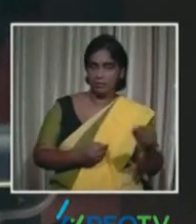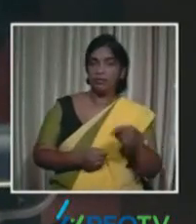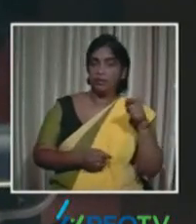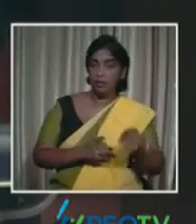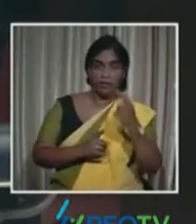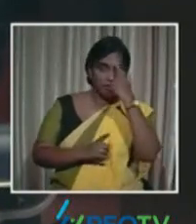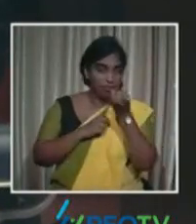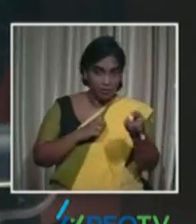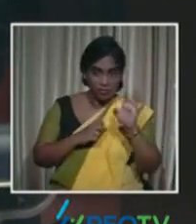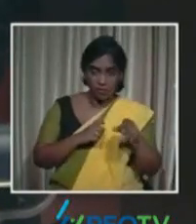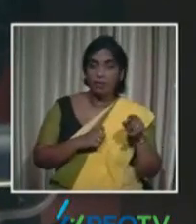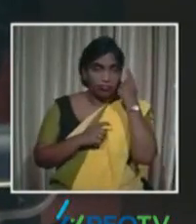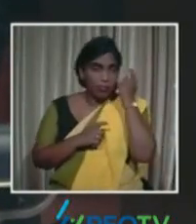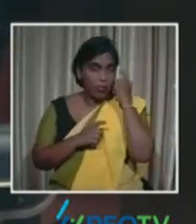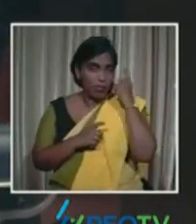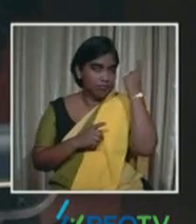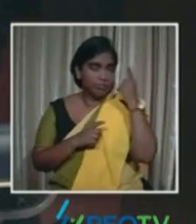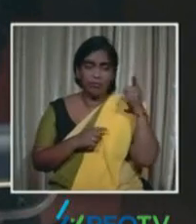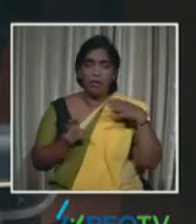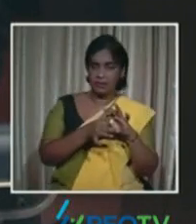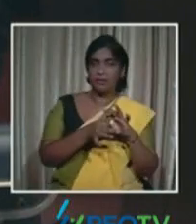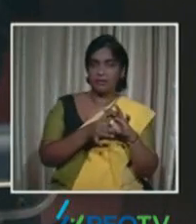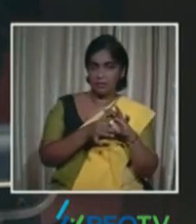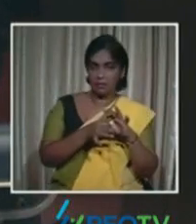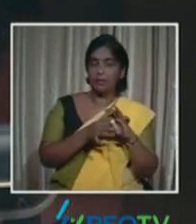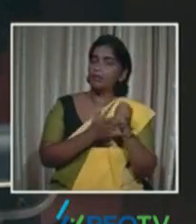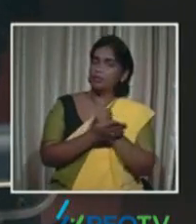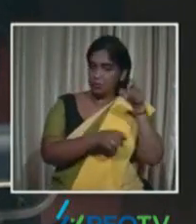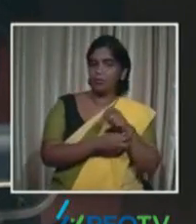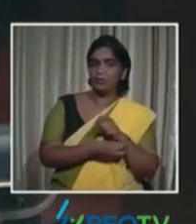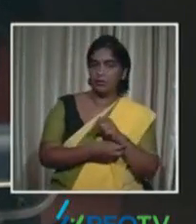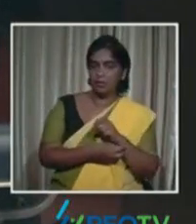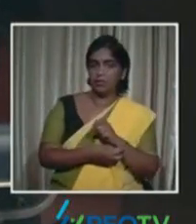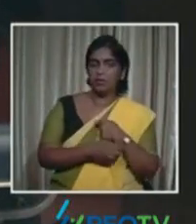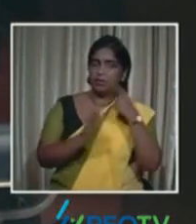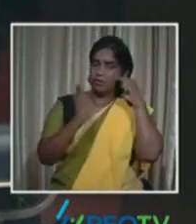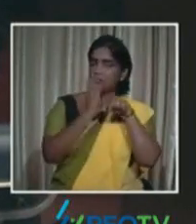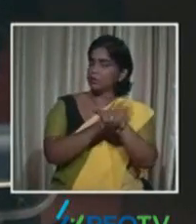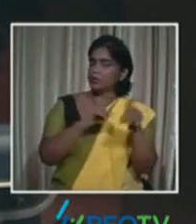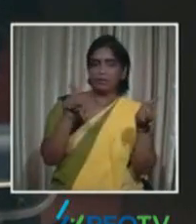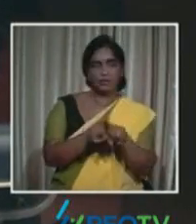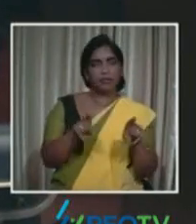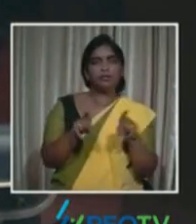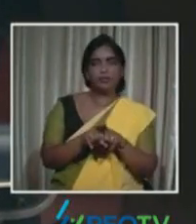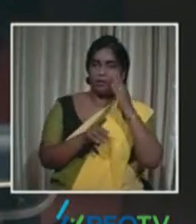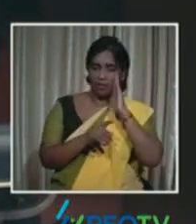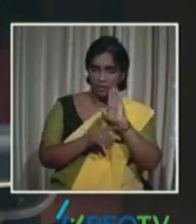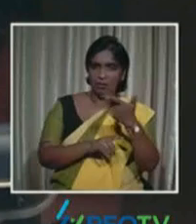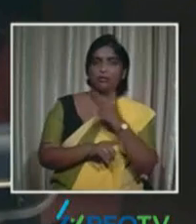පාස්කු ප්‍රහාරයේ මහ මොලකරුවන් එයට සම්බන්ධ සියලුම කණ්ඩායම් විනිවිද භාවයෙන් යුක්ත වූ